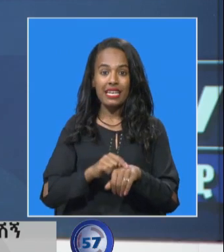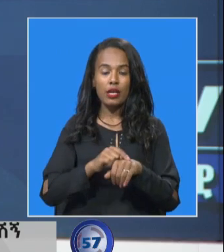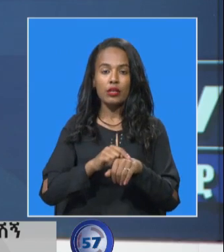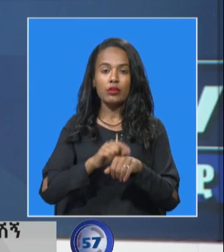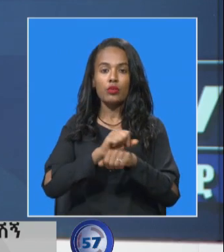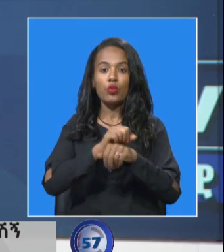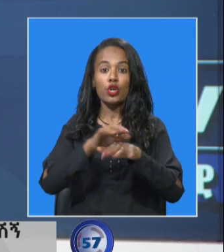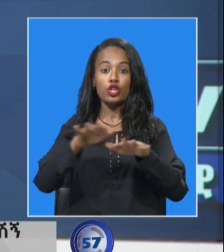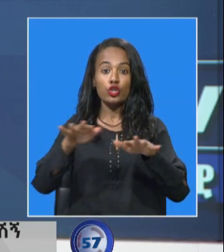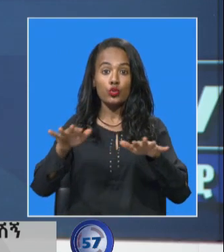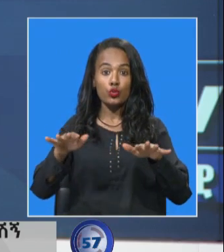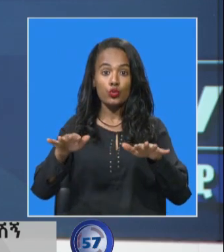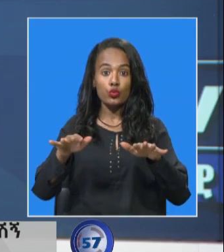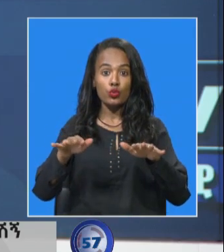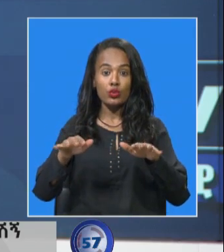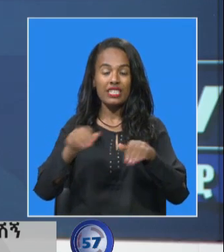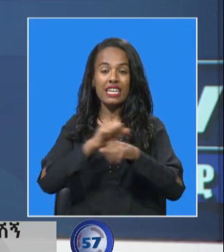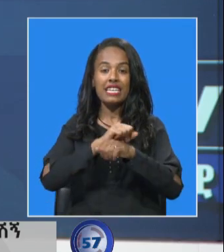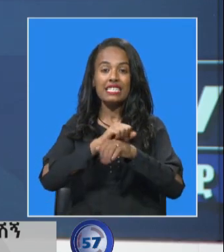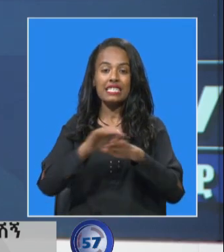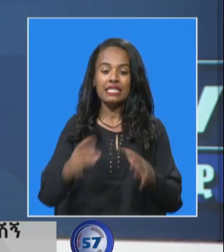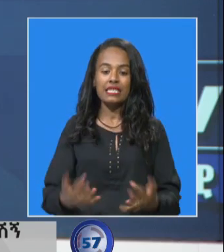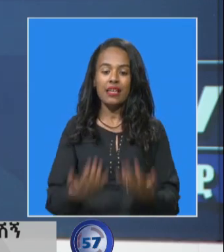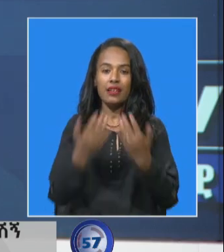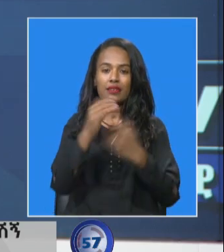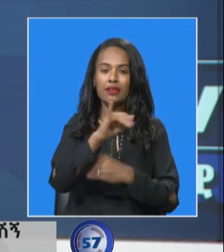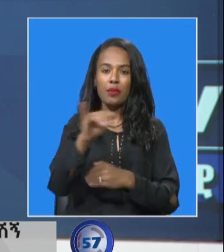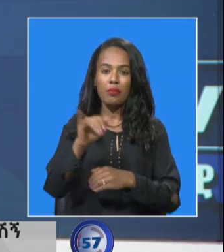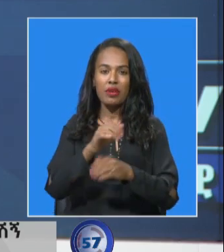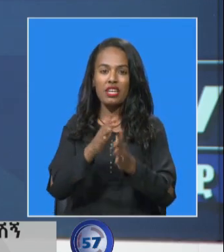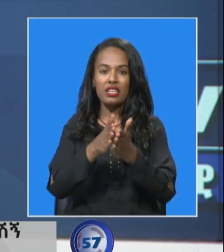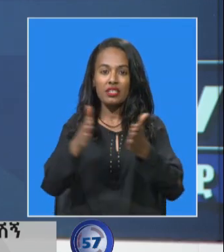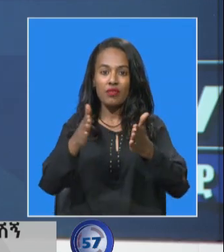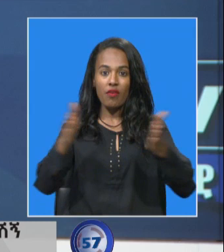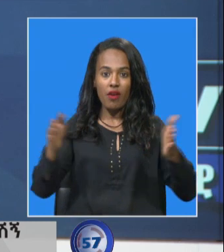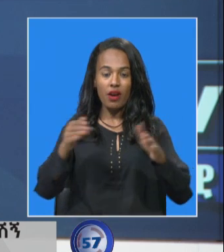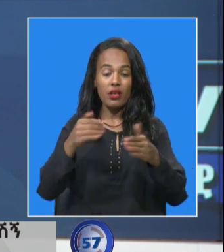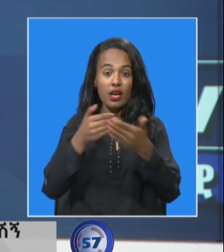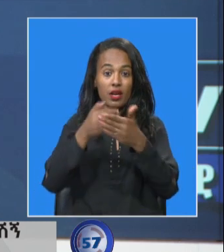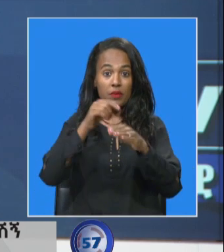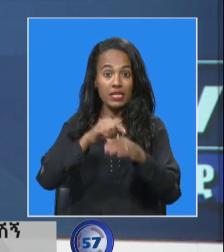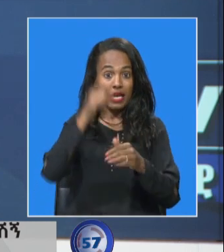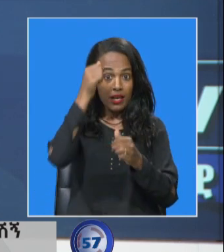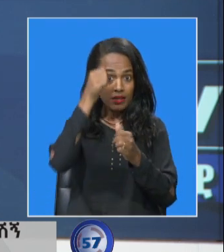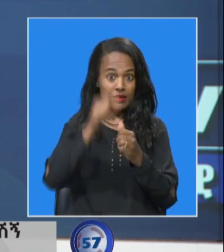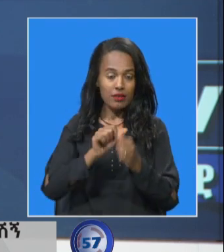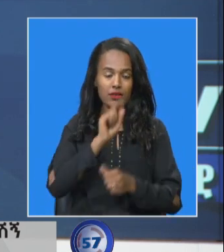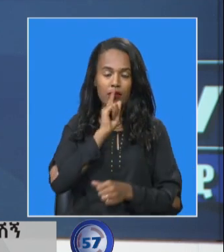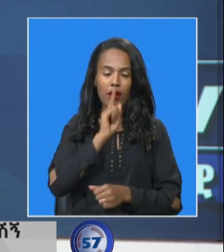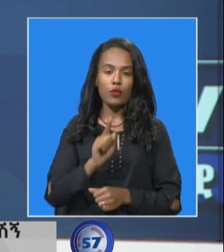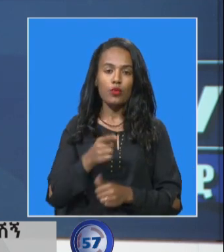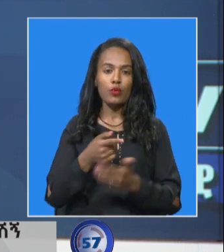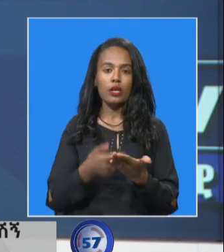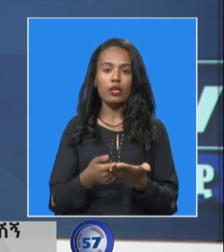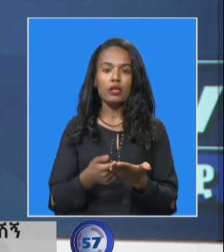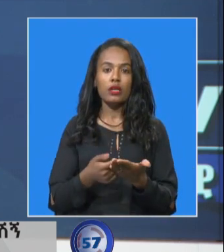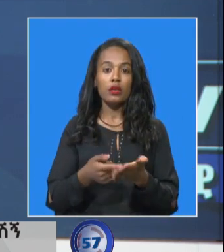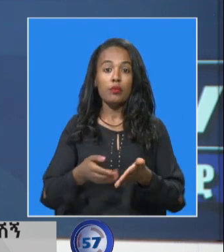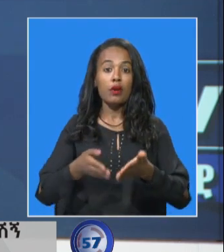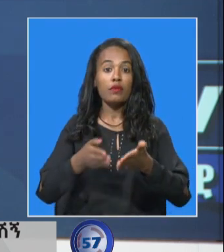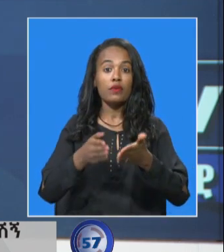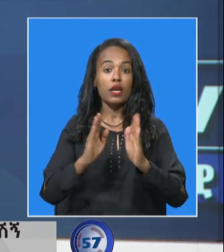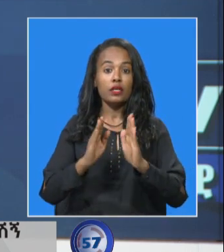ወረርሽኙ እንደተሰደደ እንደተስፋፋ የቅርብ ጊዜ ትዝታ ነው። ይህንን